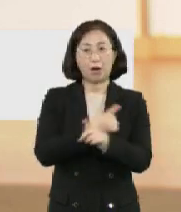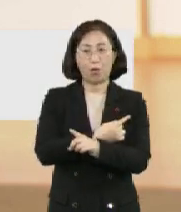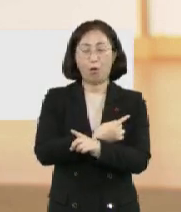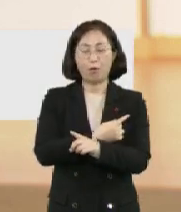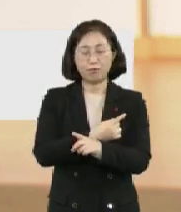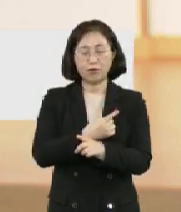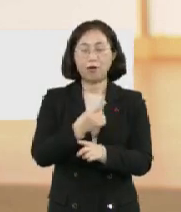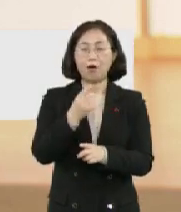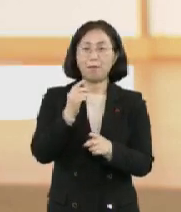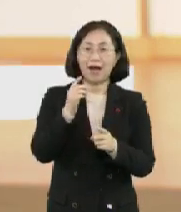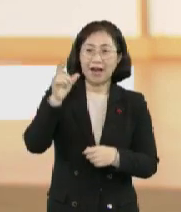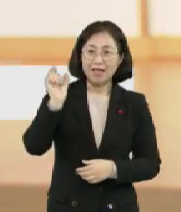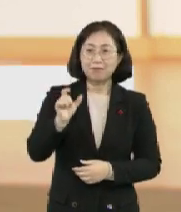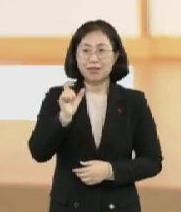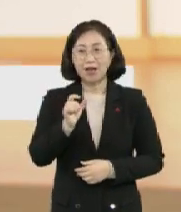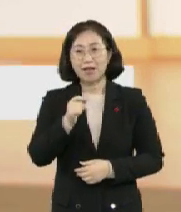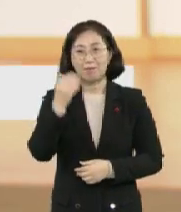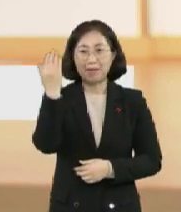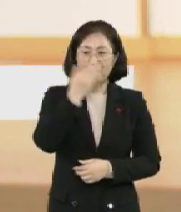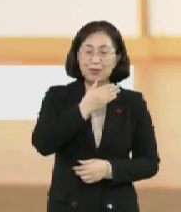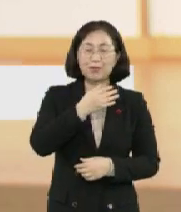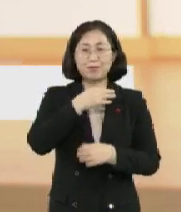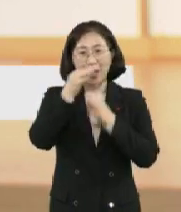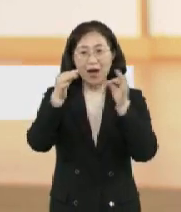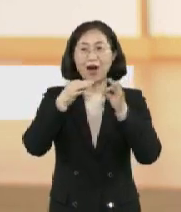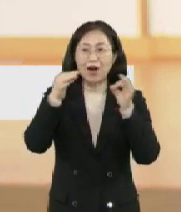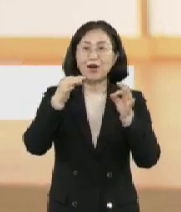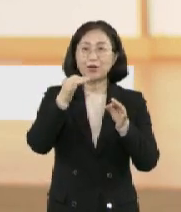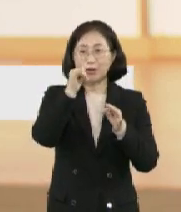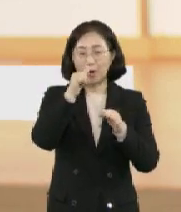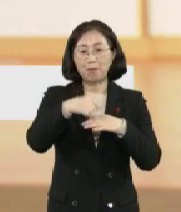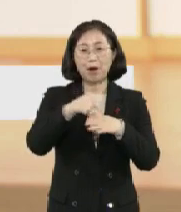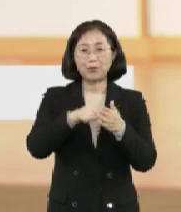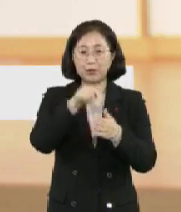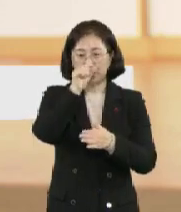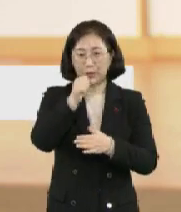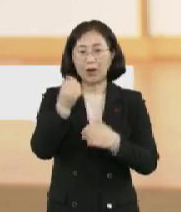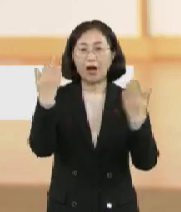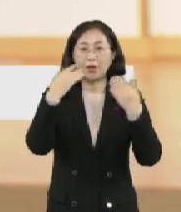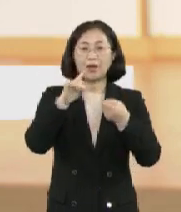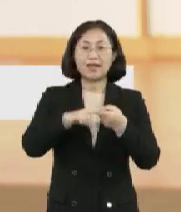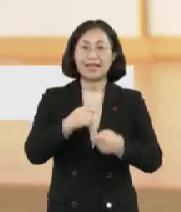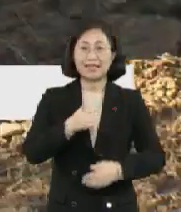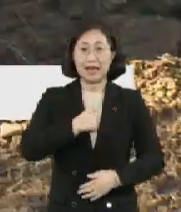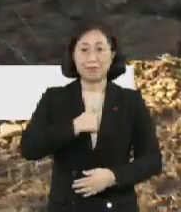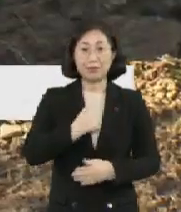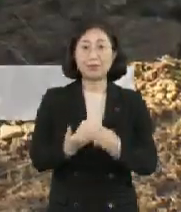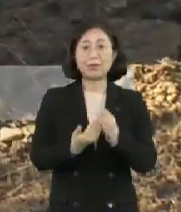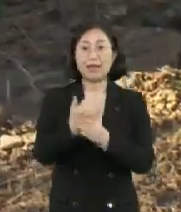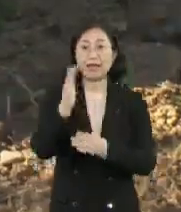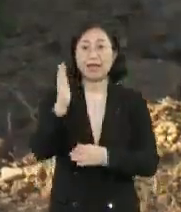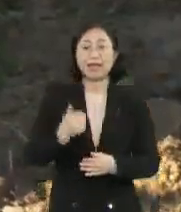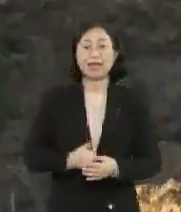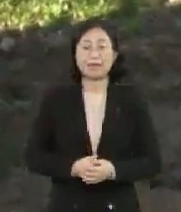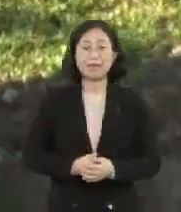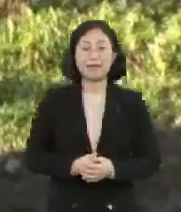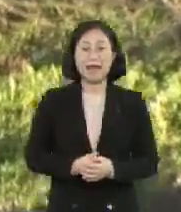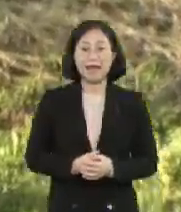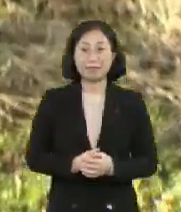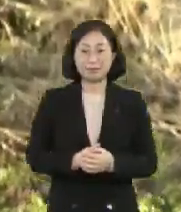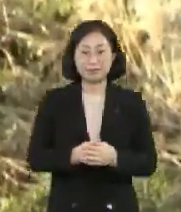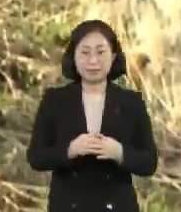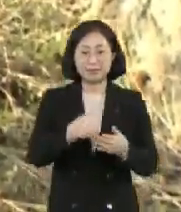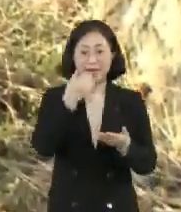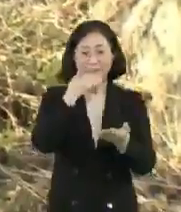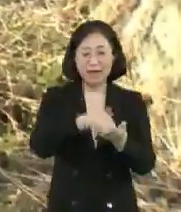더 멜로디도 힘차게 바뀌고 그러면서 마음도 더 좋고 학교에 대해 자부심도 좀 생겼던 것 같아요. 사각기둥의